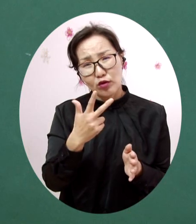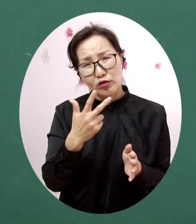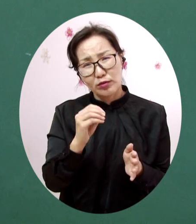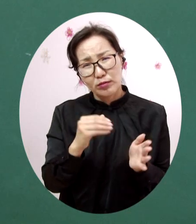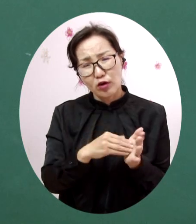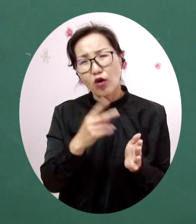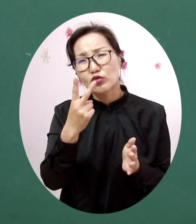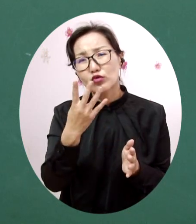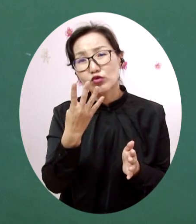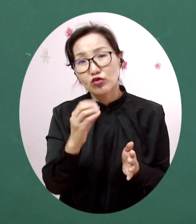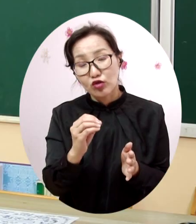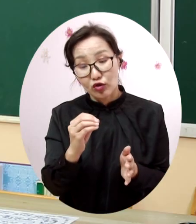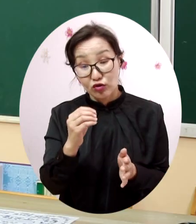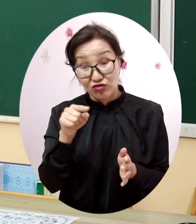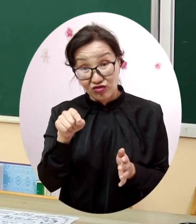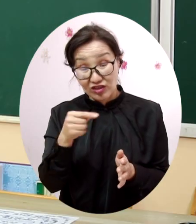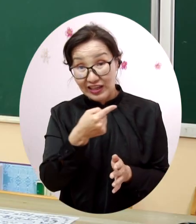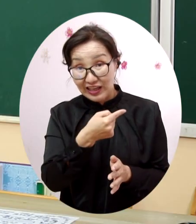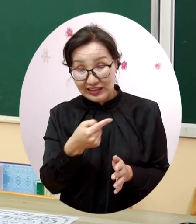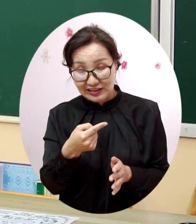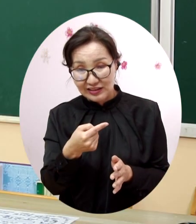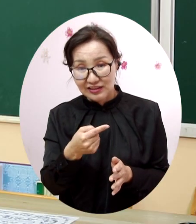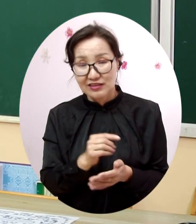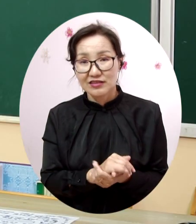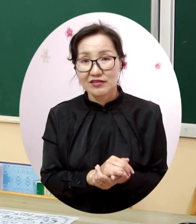30240-оос хасдаг нь